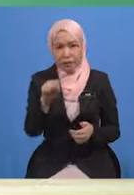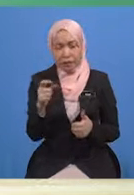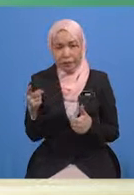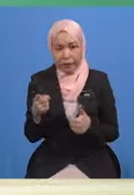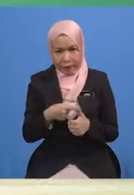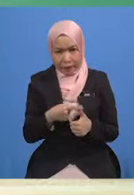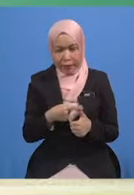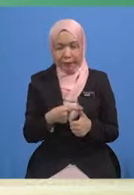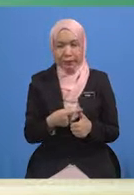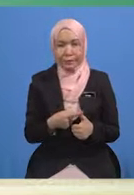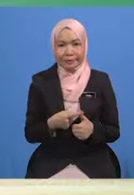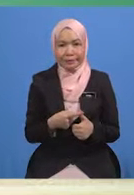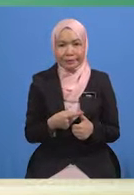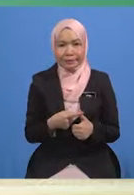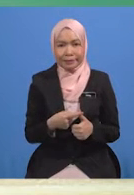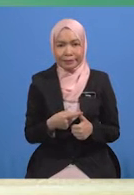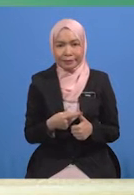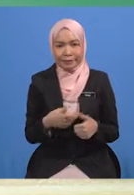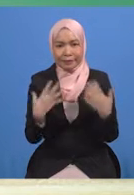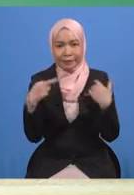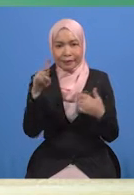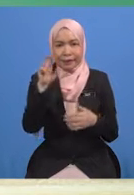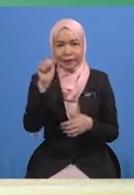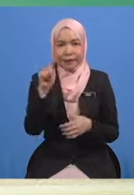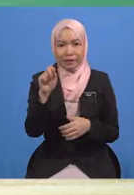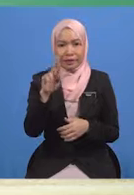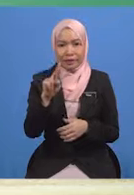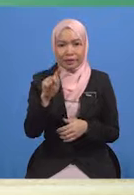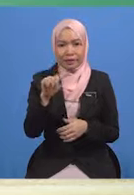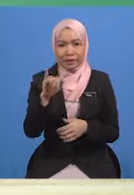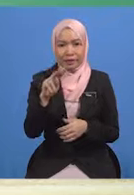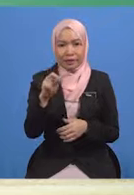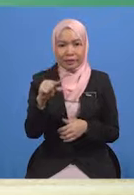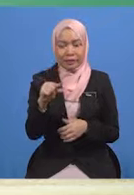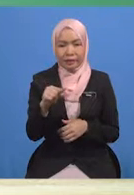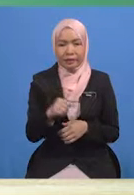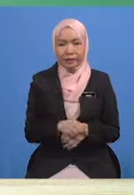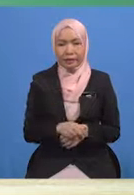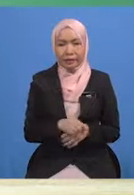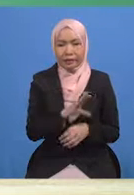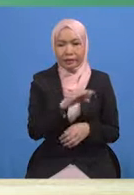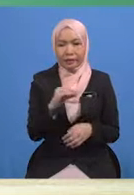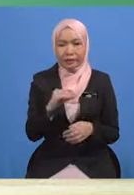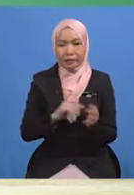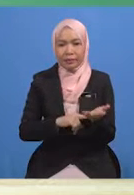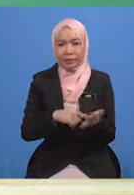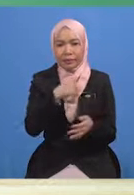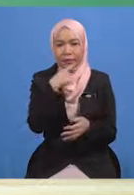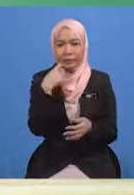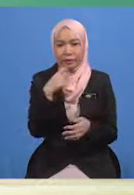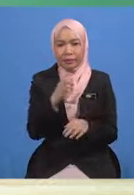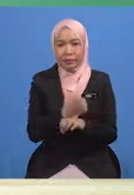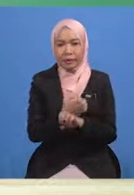Soalan pertama, mengandungi ranting kayu, daun kering,